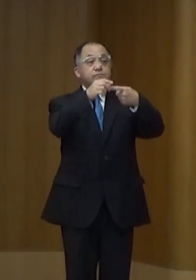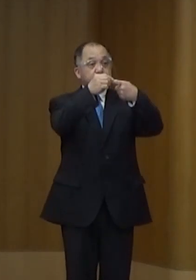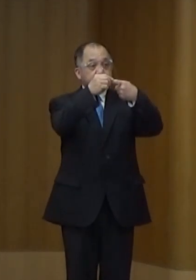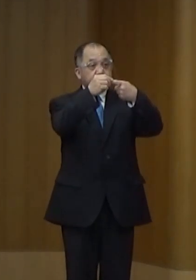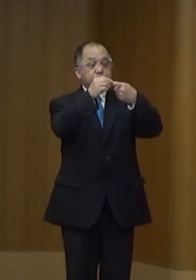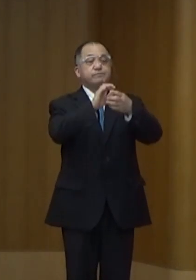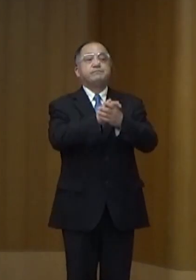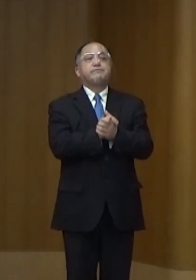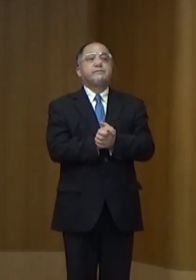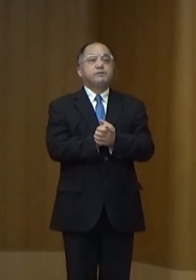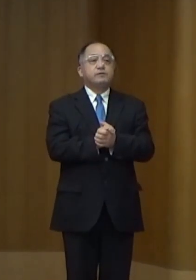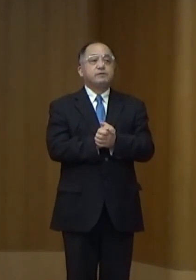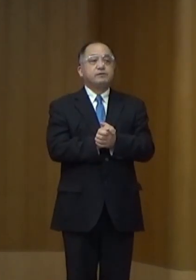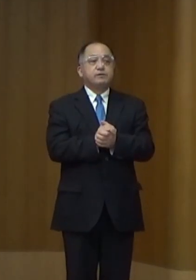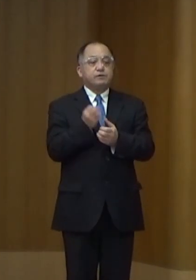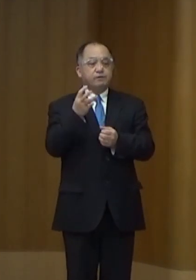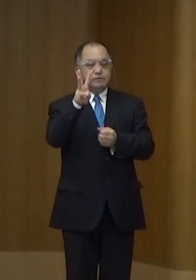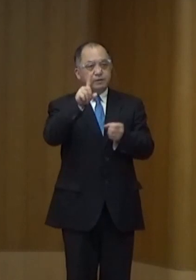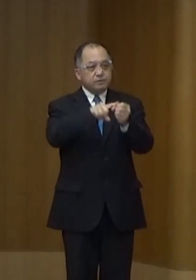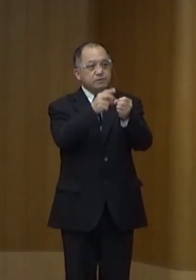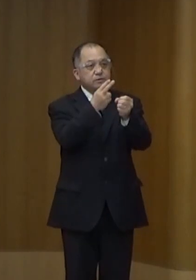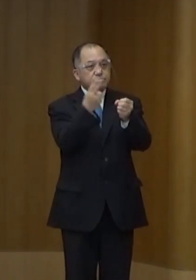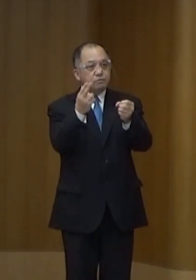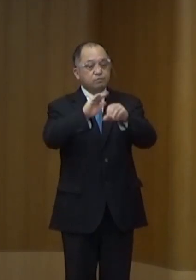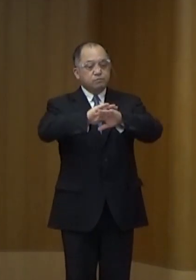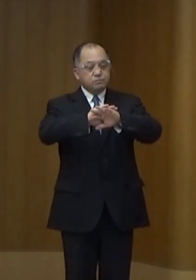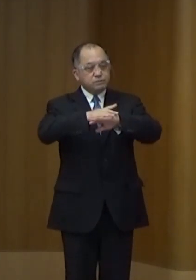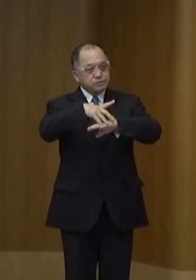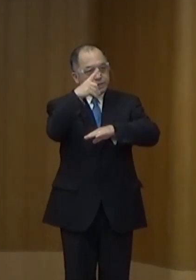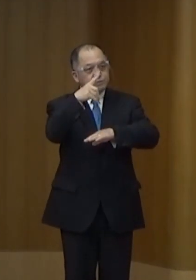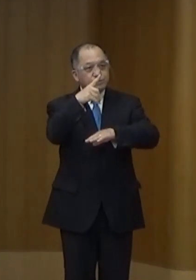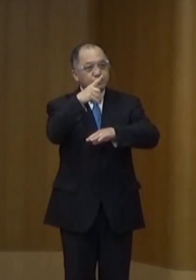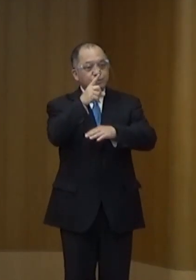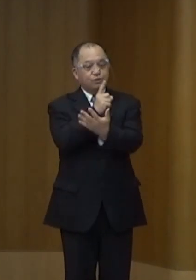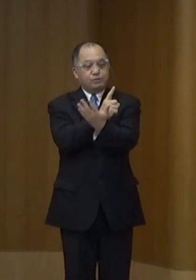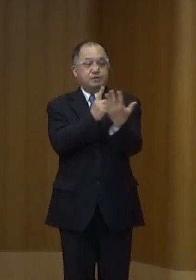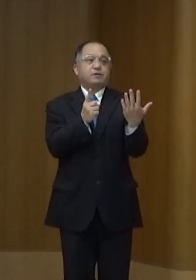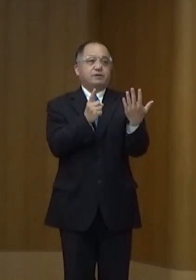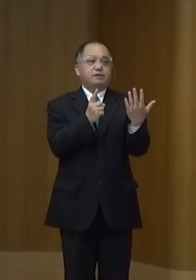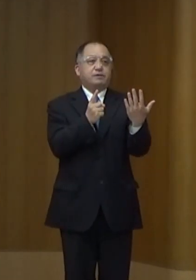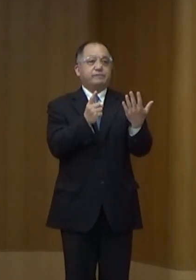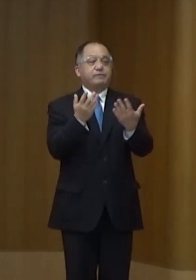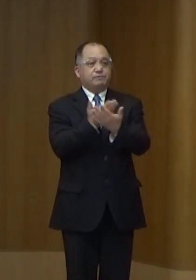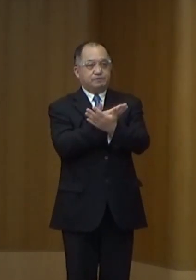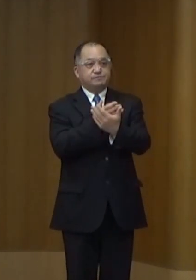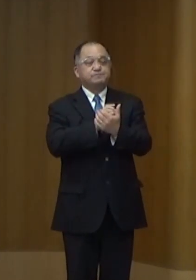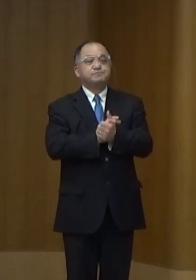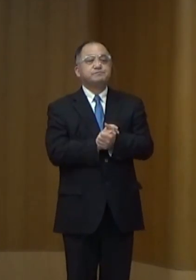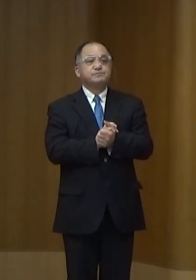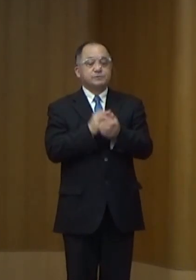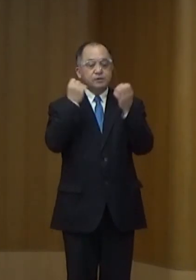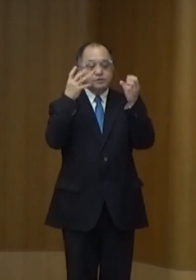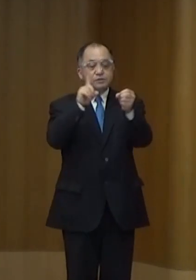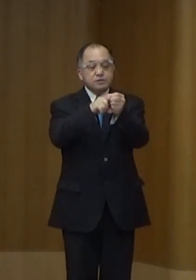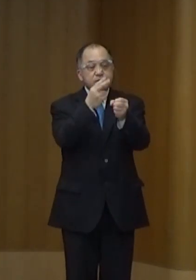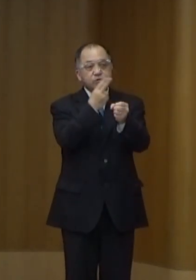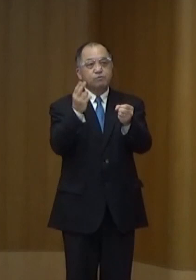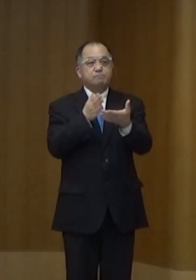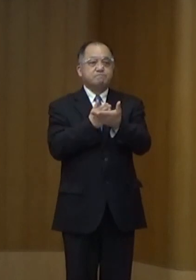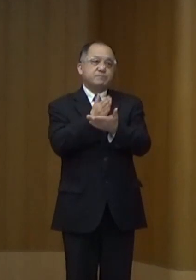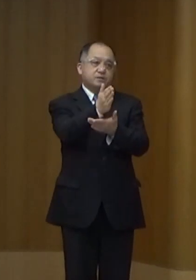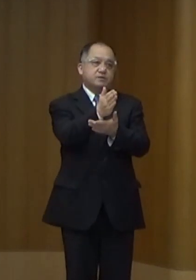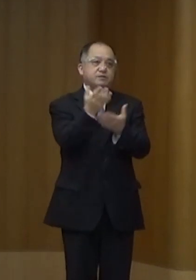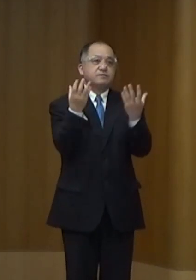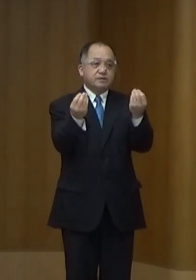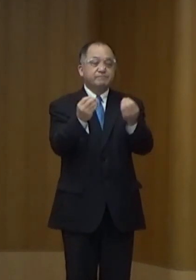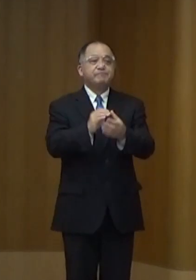ますけれども、令和3年度の最初の記者会見ということであります。新年度がスタートい